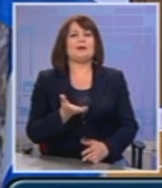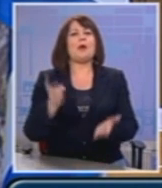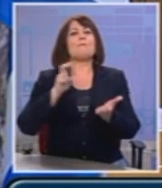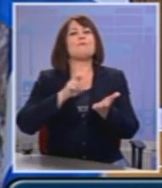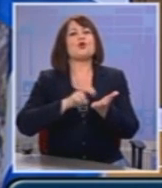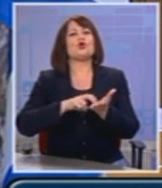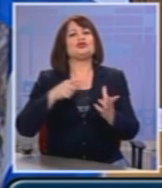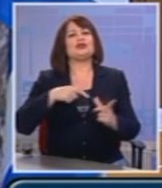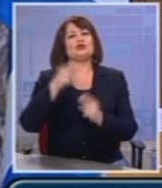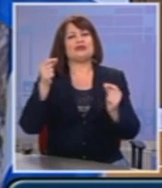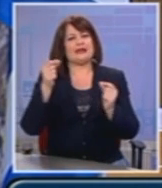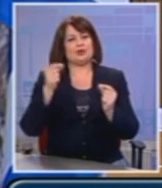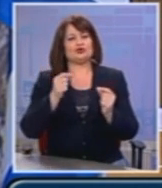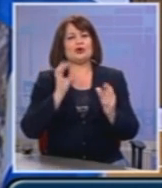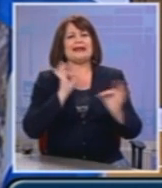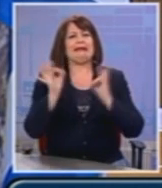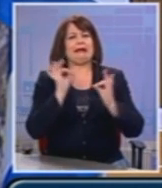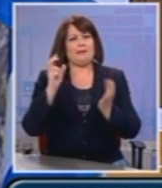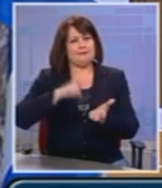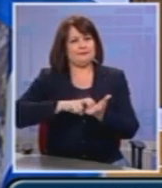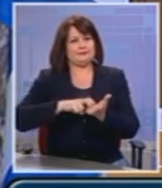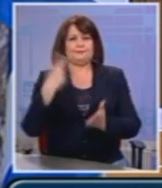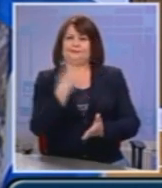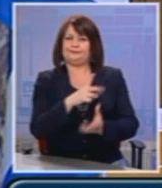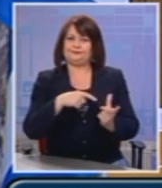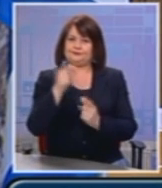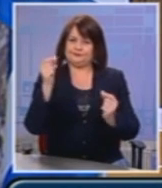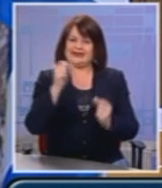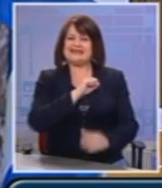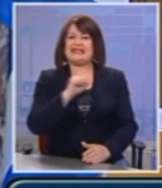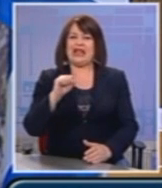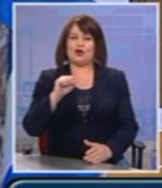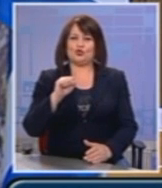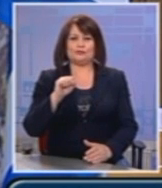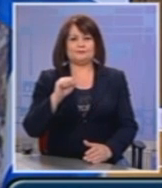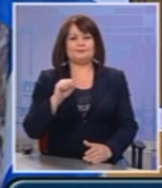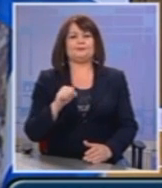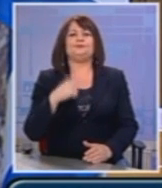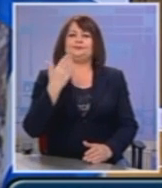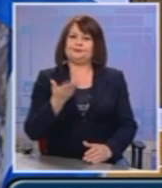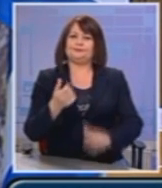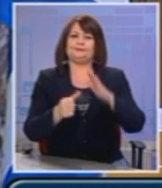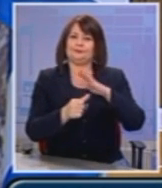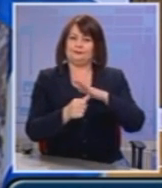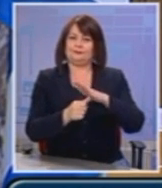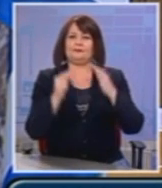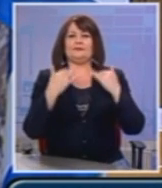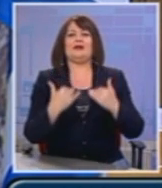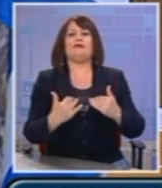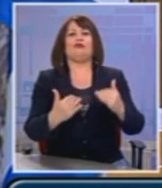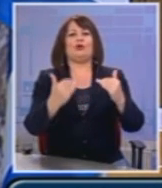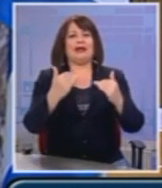της κυπριακής δημοκ η πρόξενος της κυπριακής δημοκρατίας η κυρία στυλιανού θα έχουμε και τον πρόεδρο της βουλής των